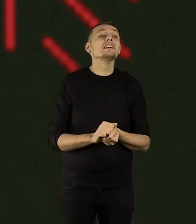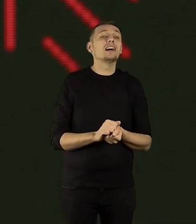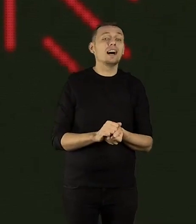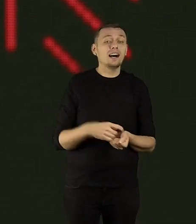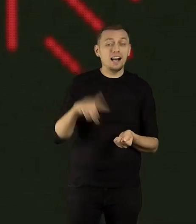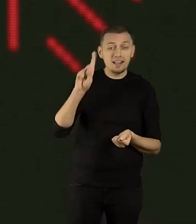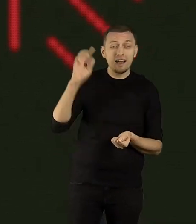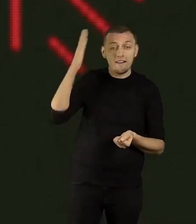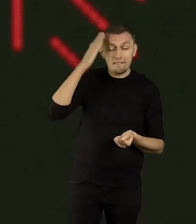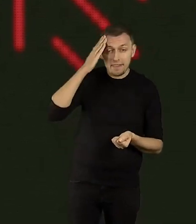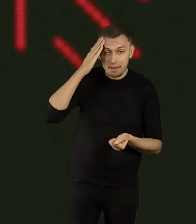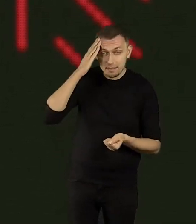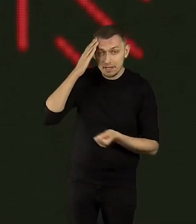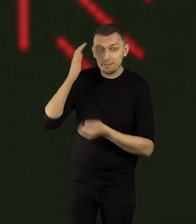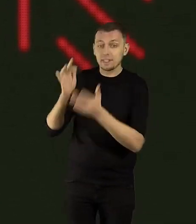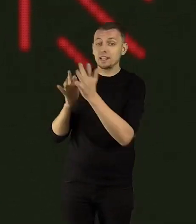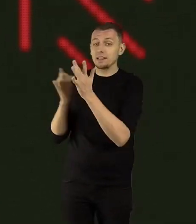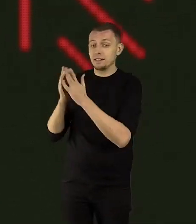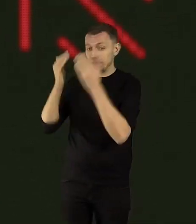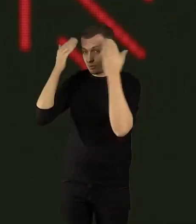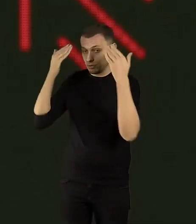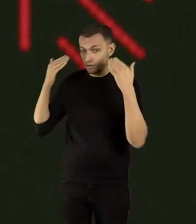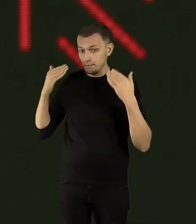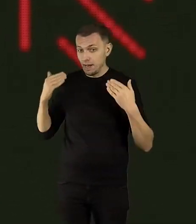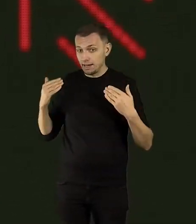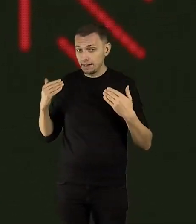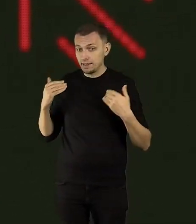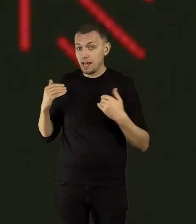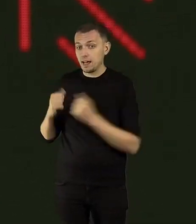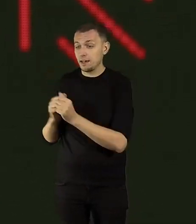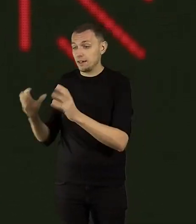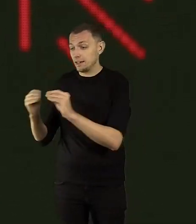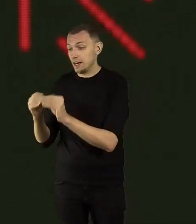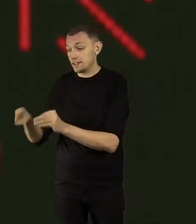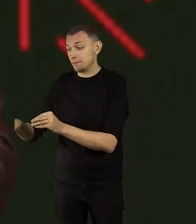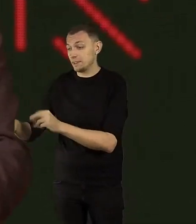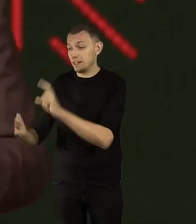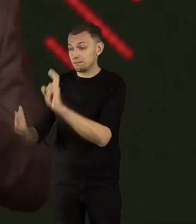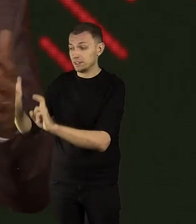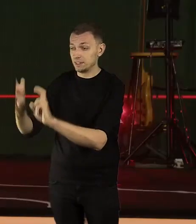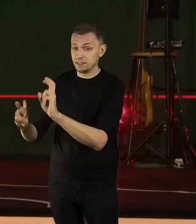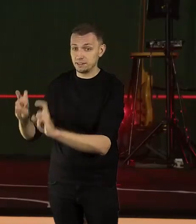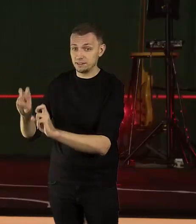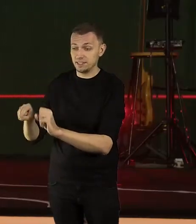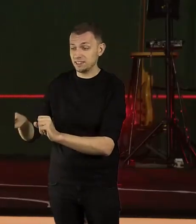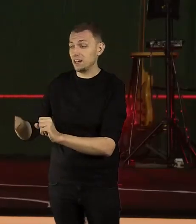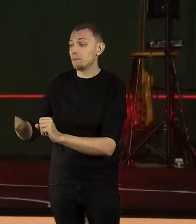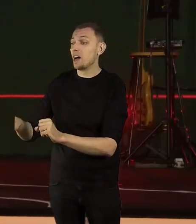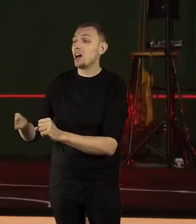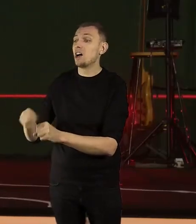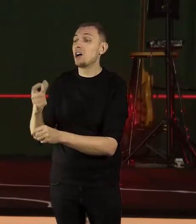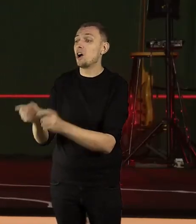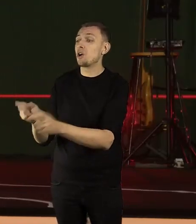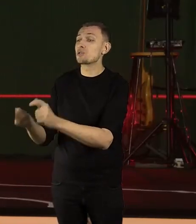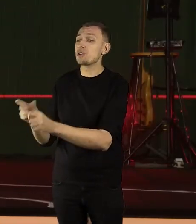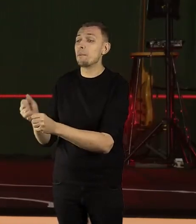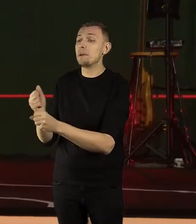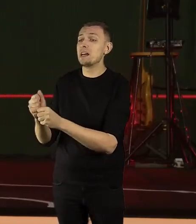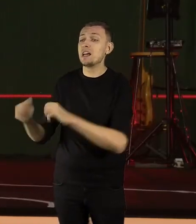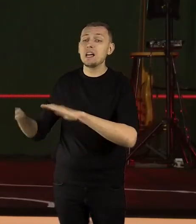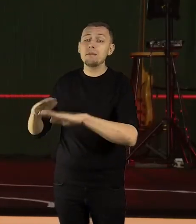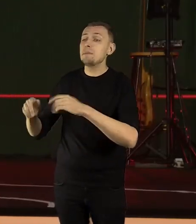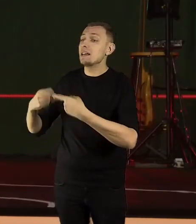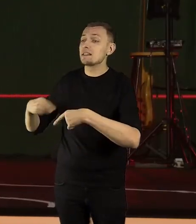więc nikt się nie przejął zbytnio dziewczyną w ciąży i jej mężem. Gdzieś w okolicach karczmy była jakaś